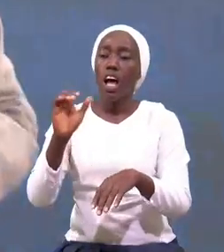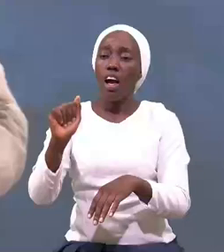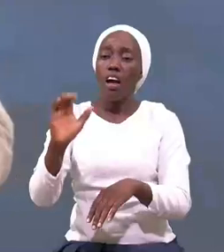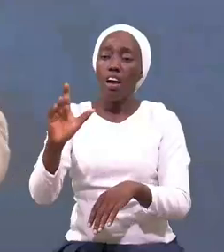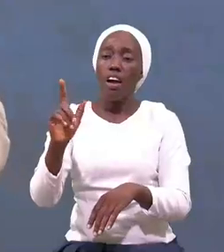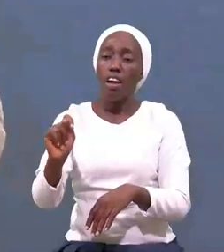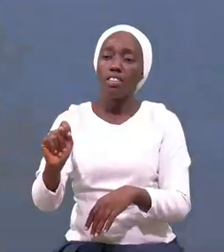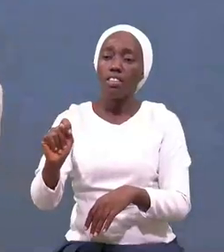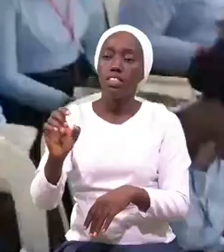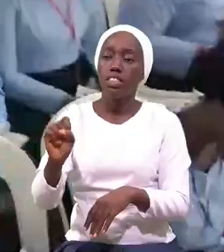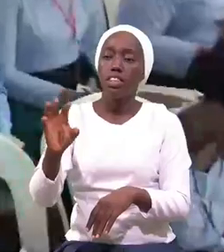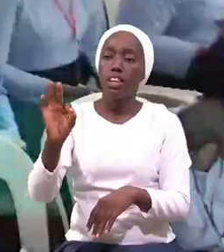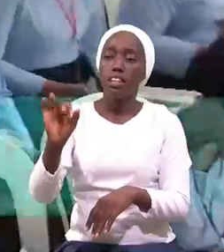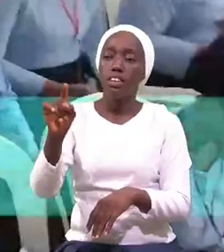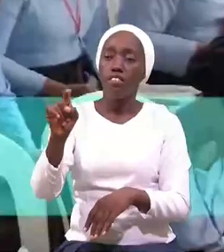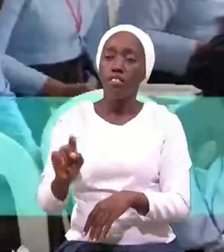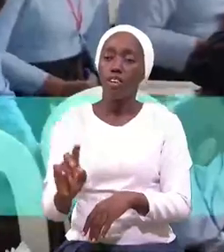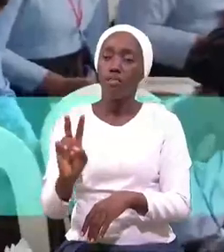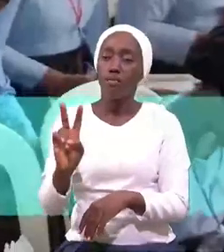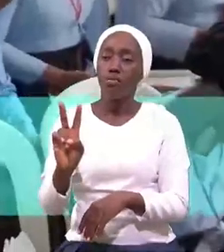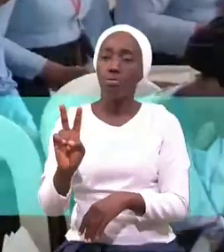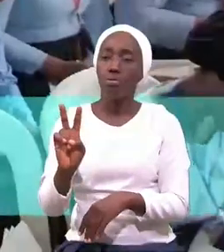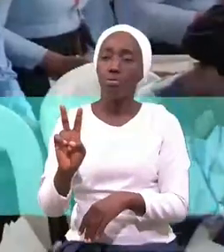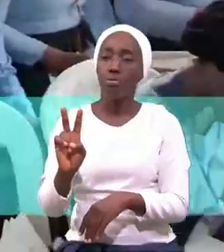Acte 19, verset 2.